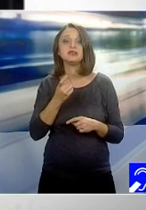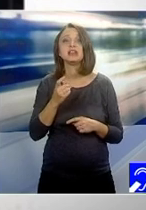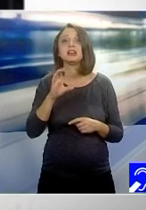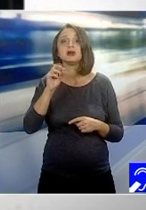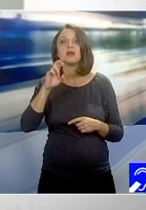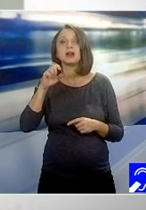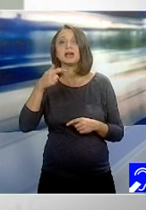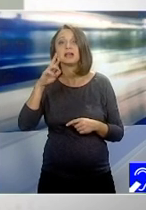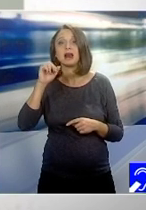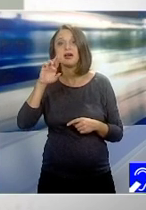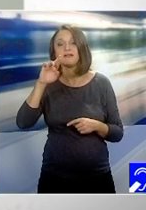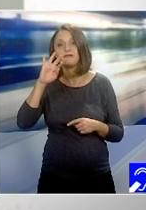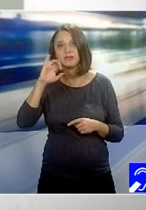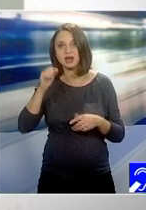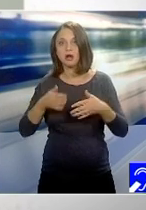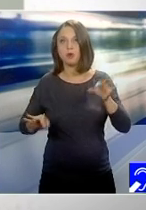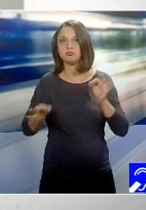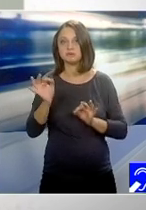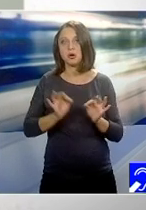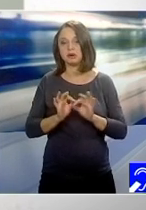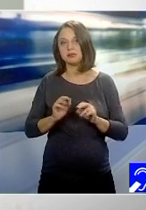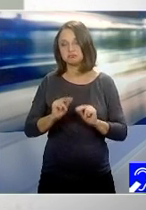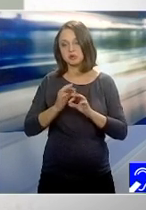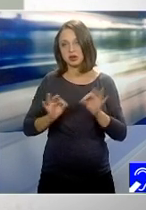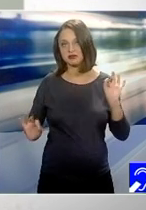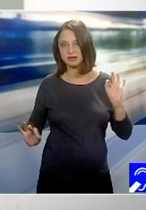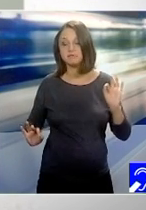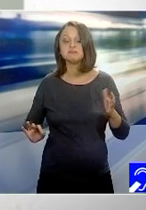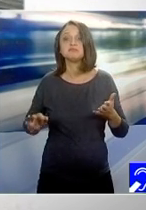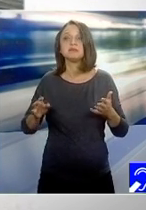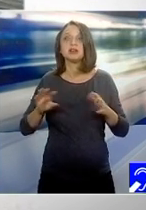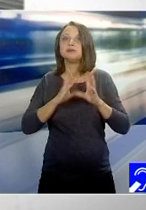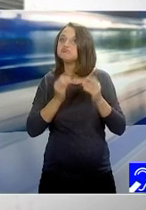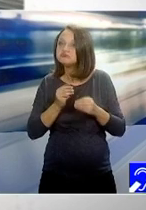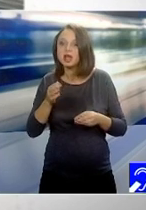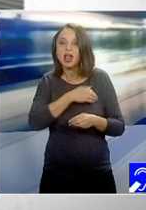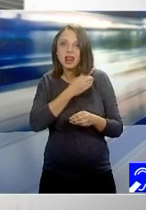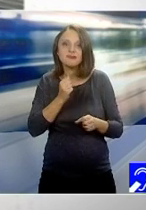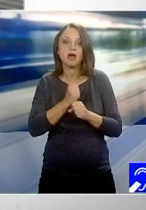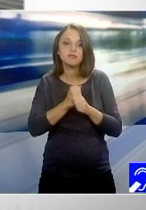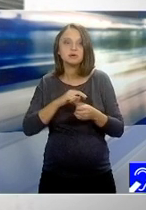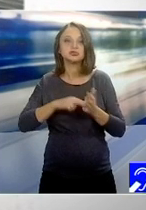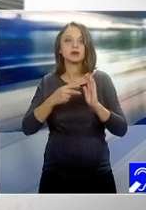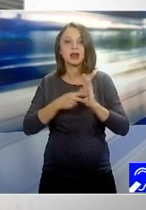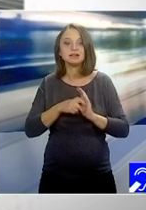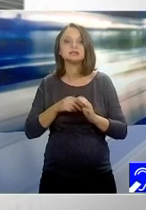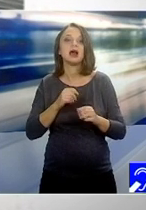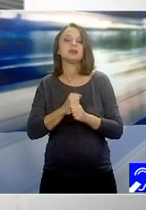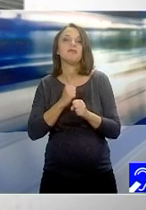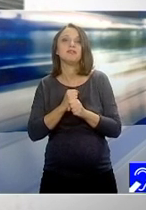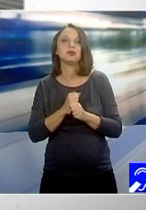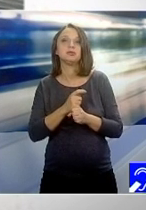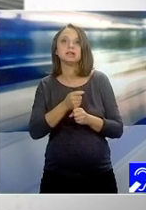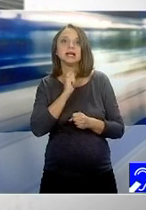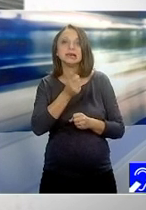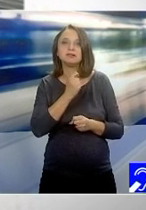organizat. Ne mai pomeni. Și da, au funcționat dacă extraordinar. Au reușit să organizeze un astfel de Au făcut venime. Interviuri foarte bune, au